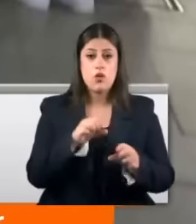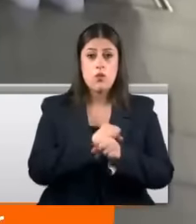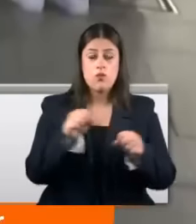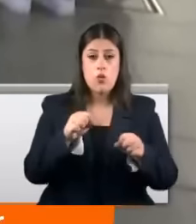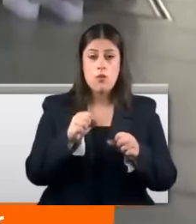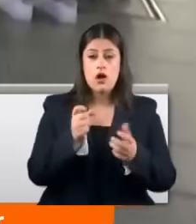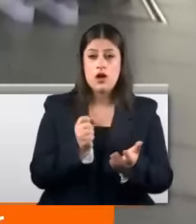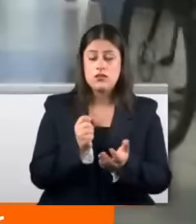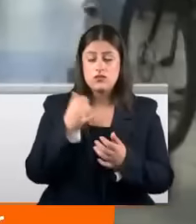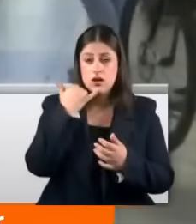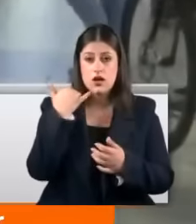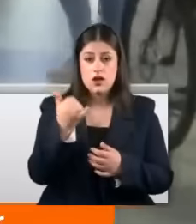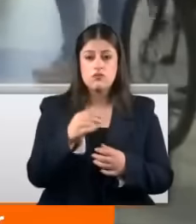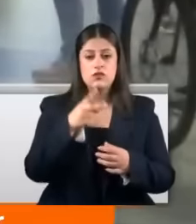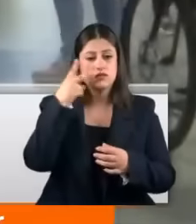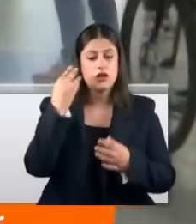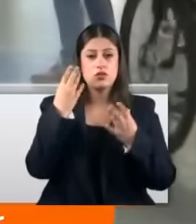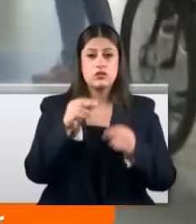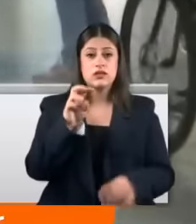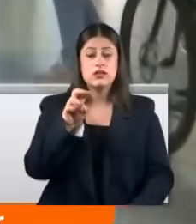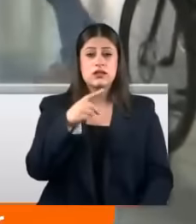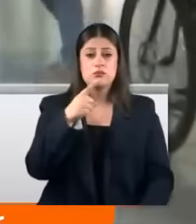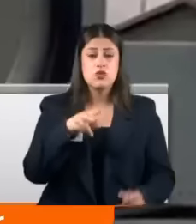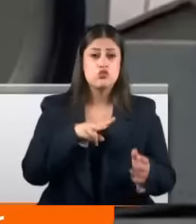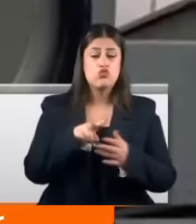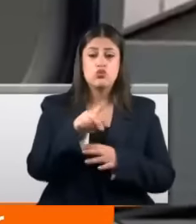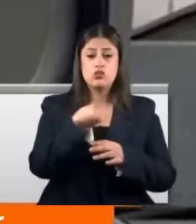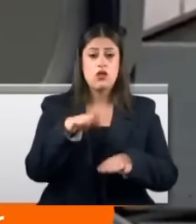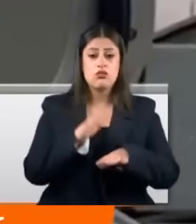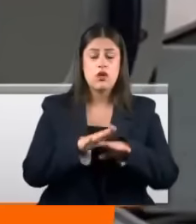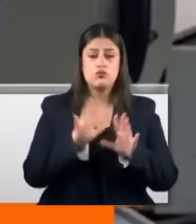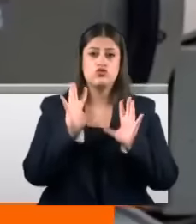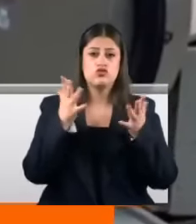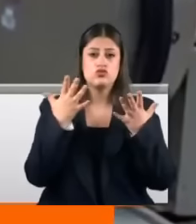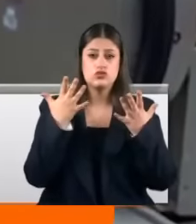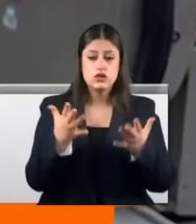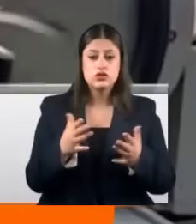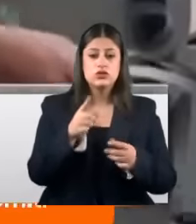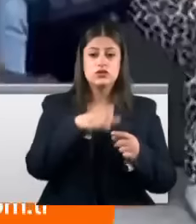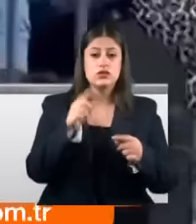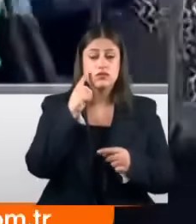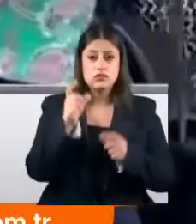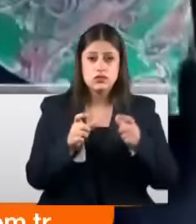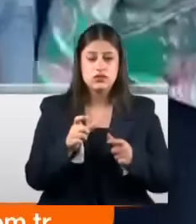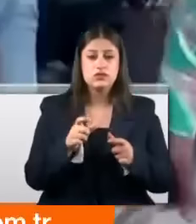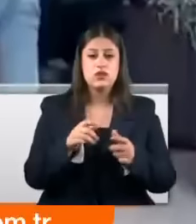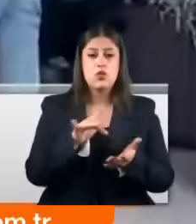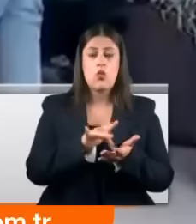tren seferleri aksadı. 800 bin yolcu ne yapacağını şaşırdı. Trenden inenler valizleriyle ortada kaldı.